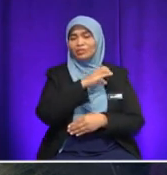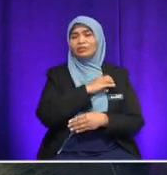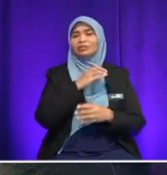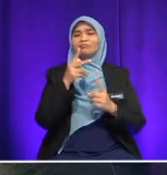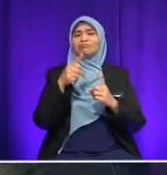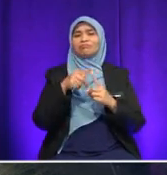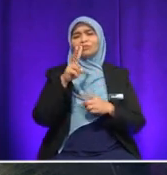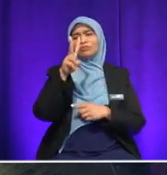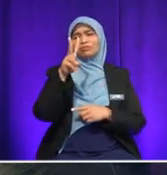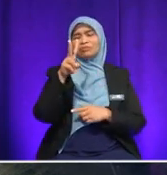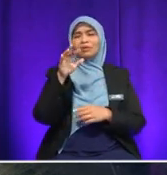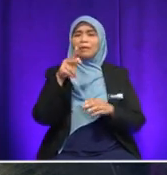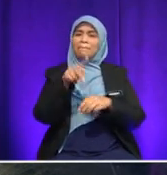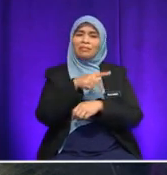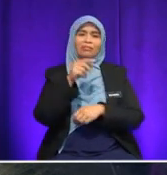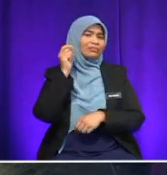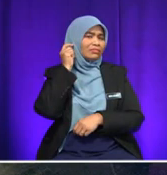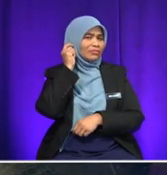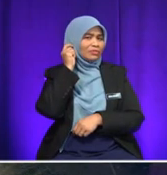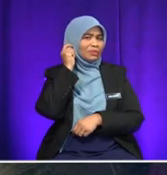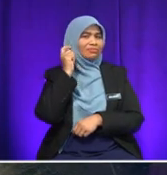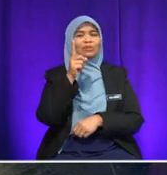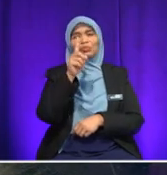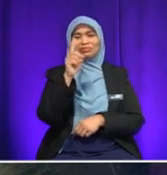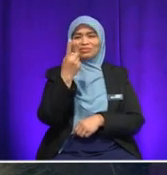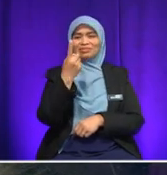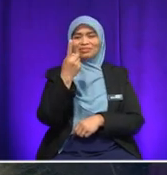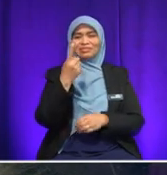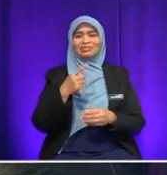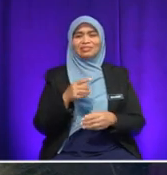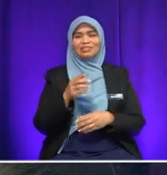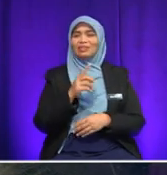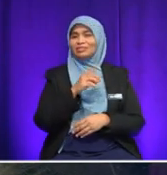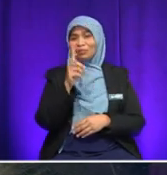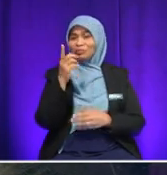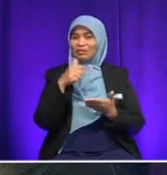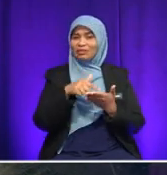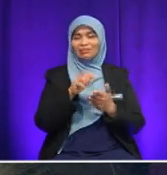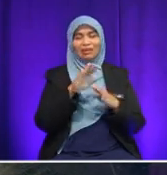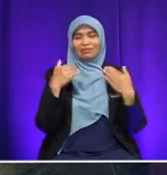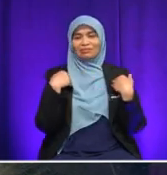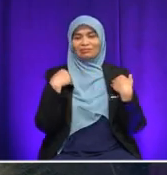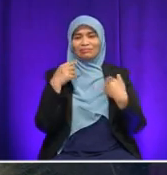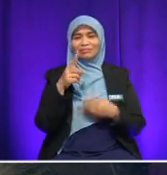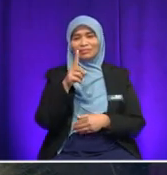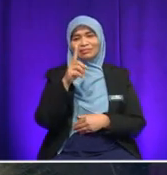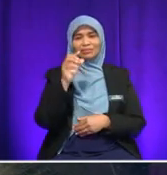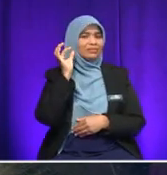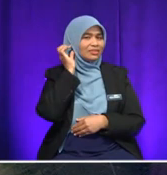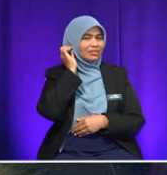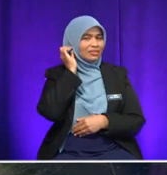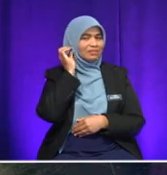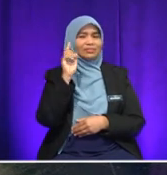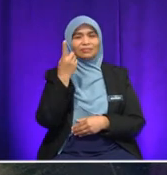subang. Okey. Ah, pakai subang, tapi dia pakai sebelah aje, Akmal. Eh? Ha, sebelah lagi tak ada. Walaupun dia ada tindik dua, ya, tapi dia pakai sebelah